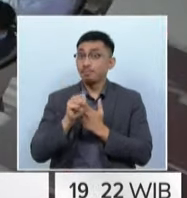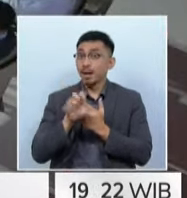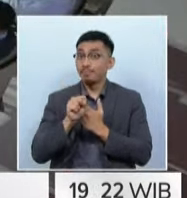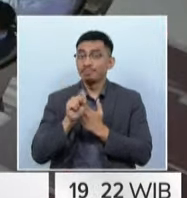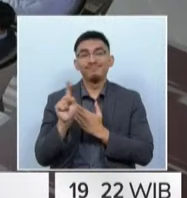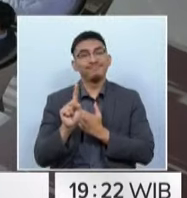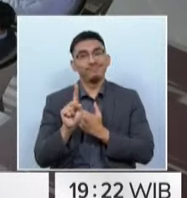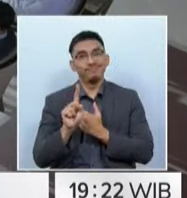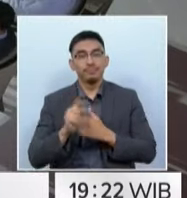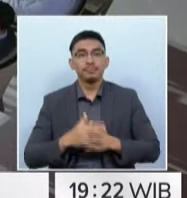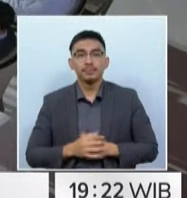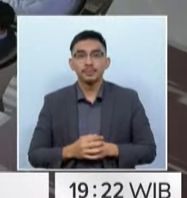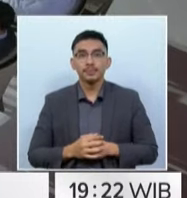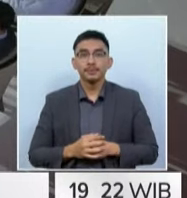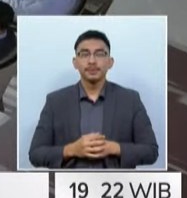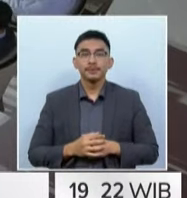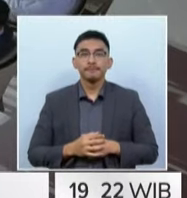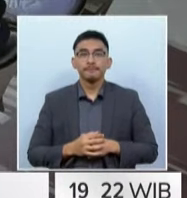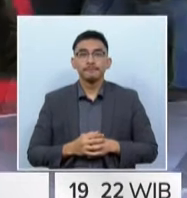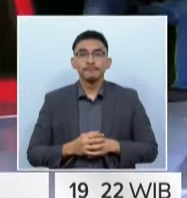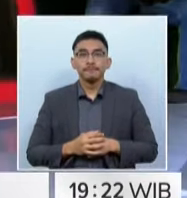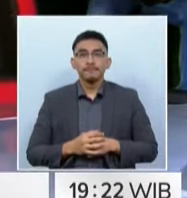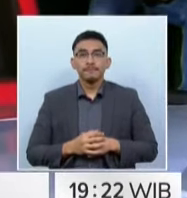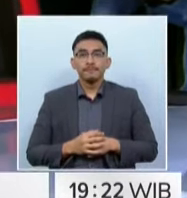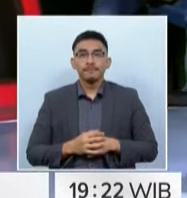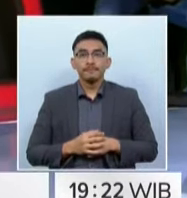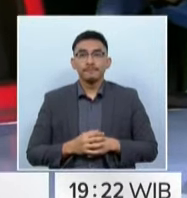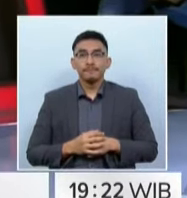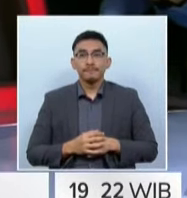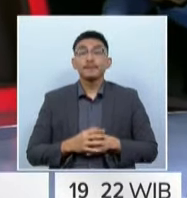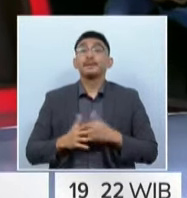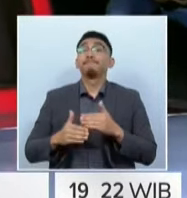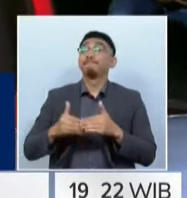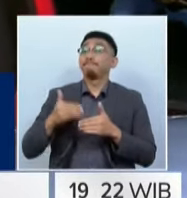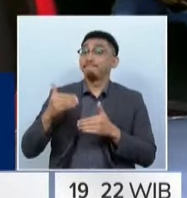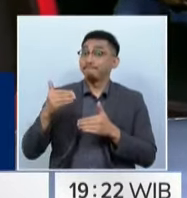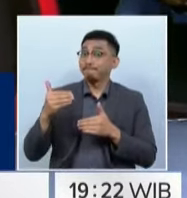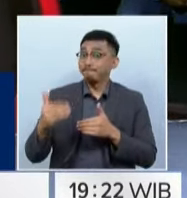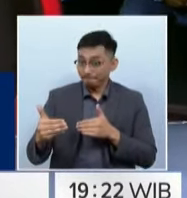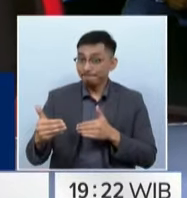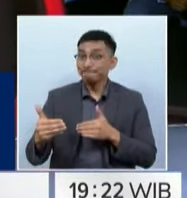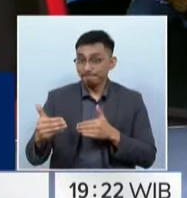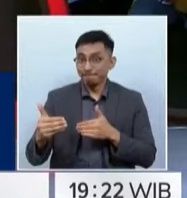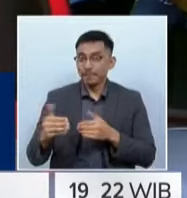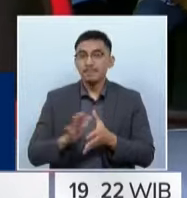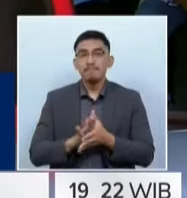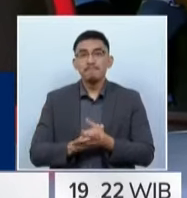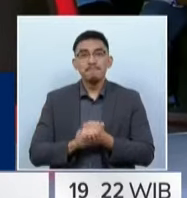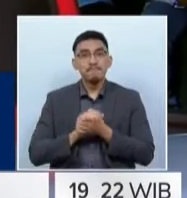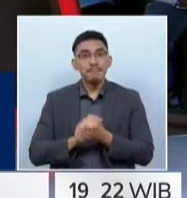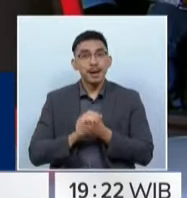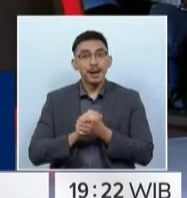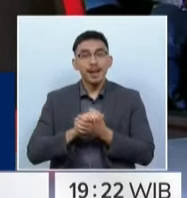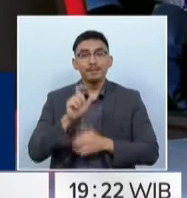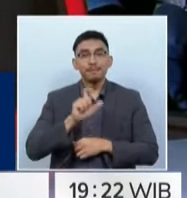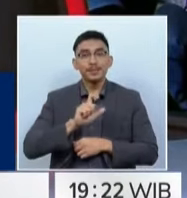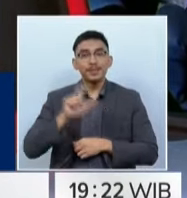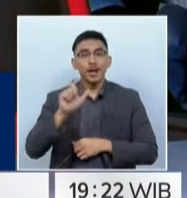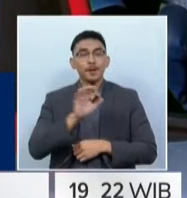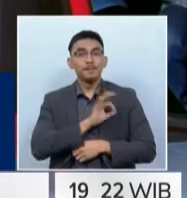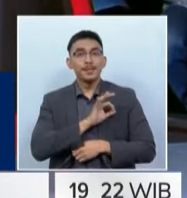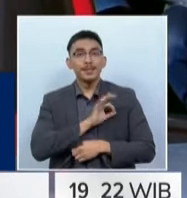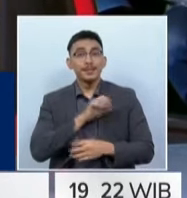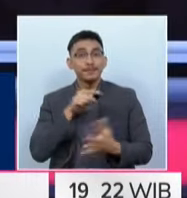flashlight dan selanjutnya kami akan memperkenalkan para calon presiden Pemilu 2024